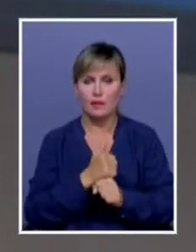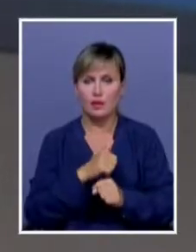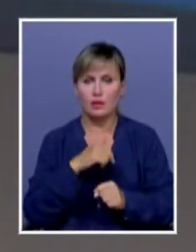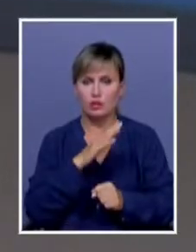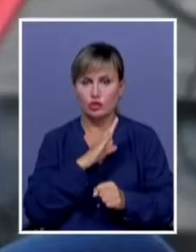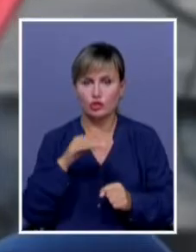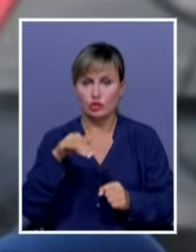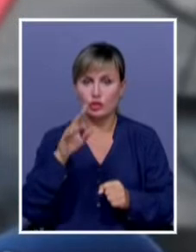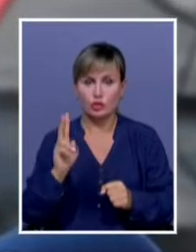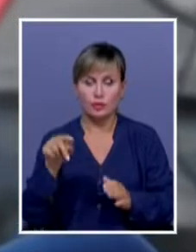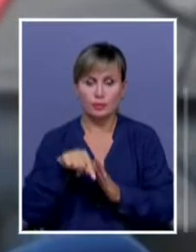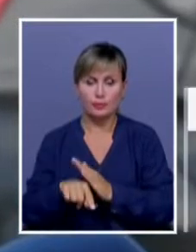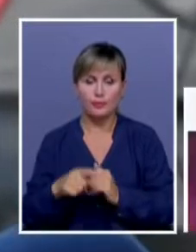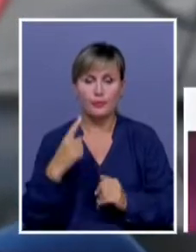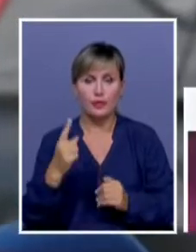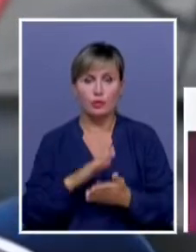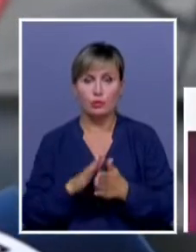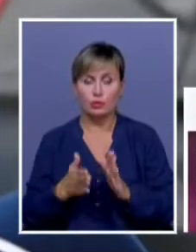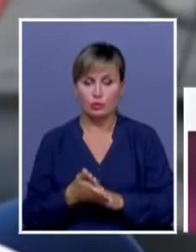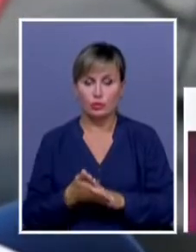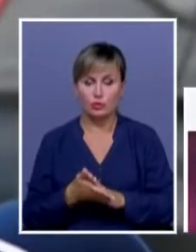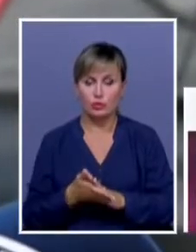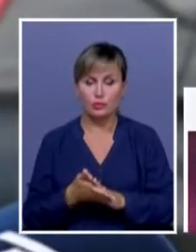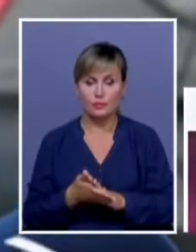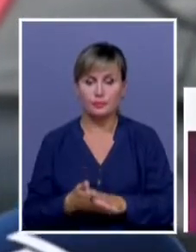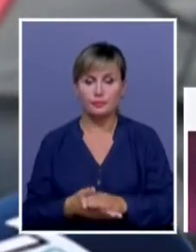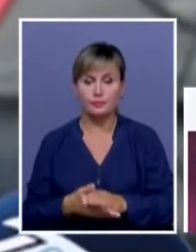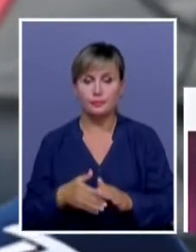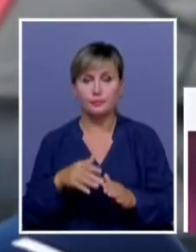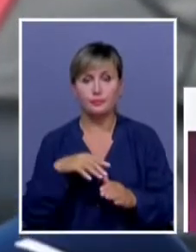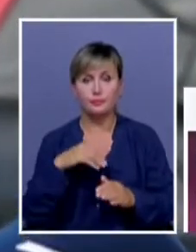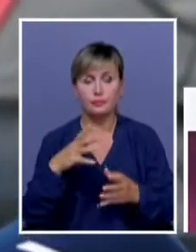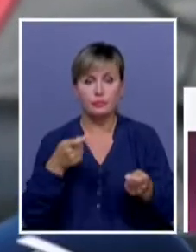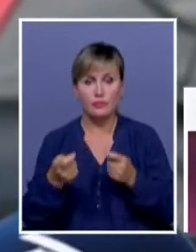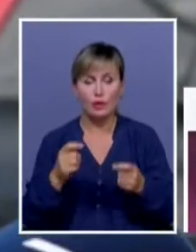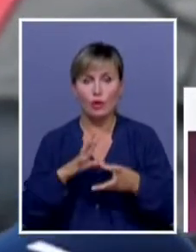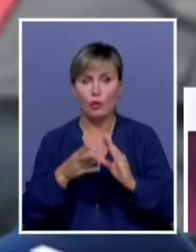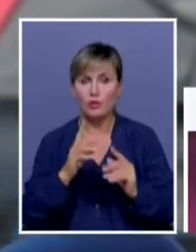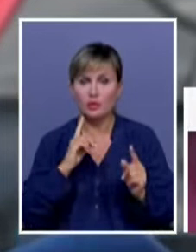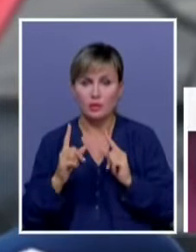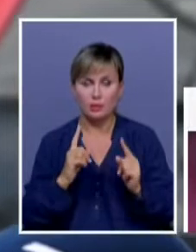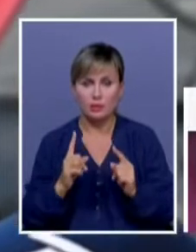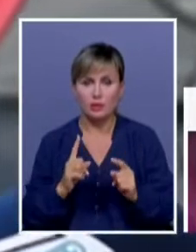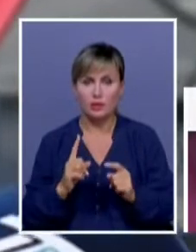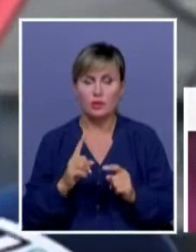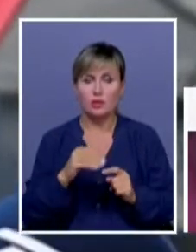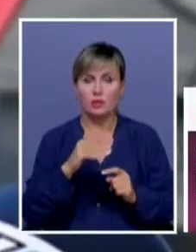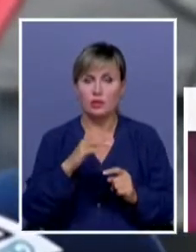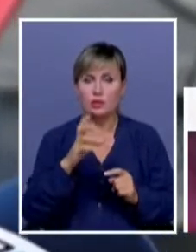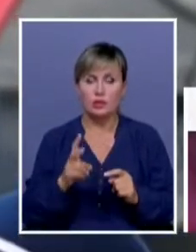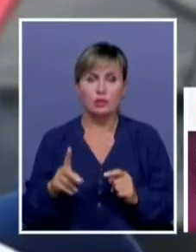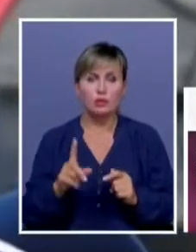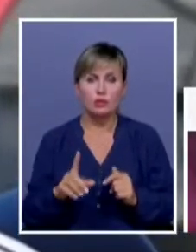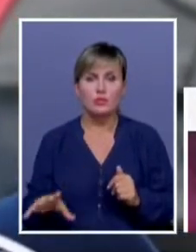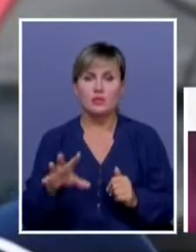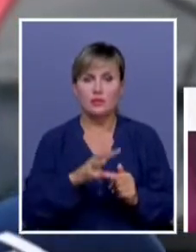кооператива. Единственным условием правления общего собрания ЖСК «Феникс Столичный» о том, чтобы